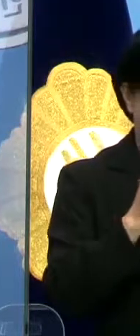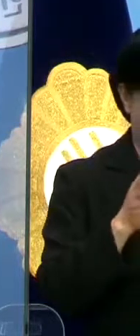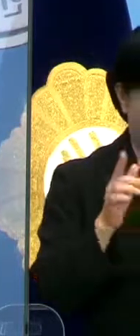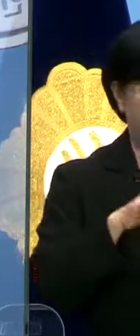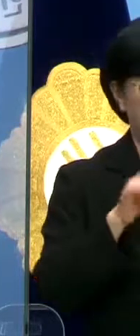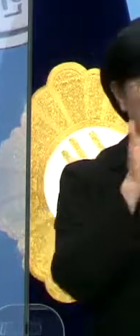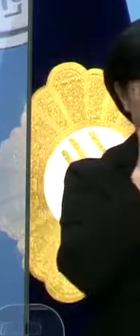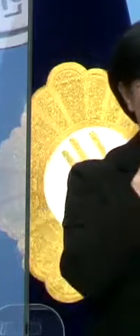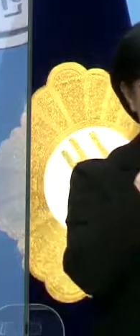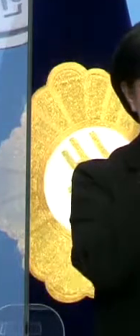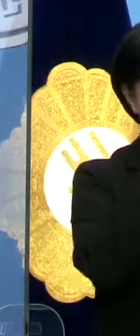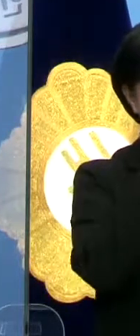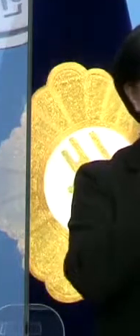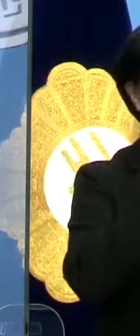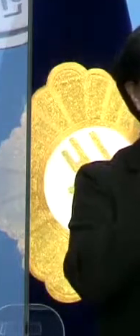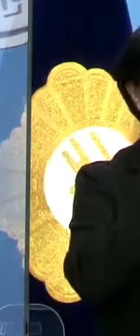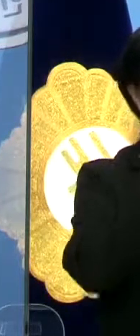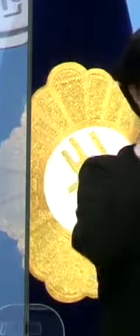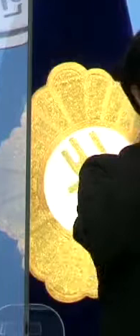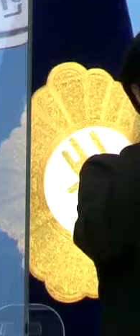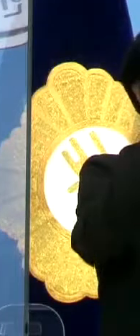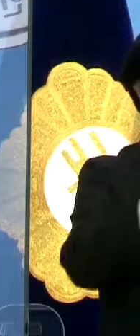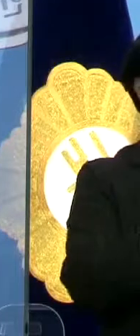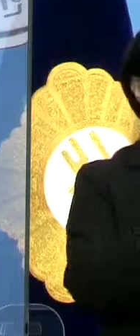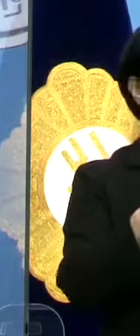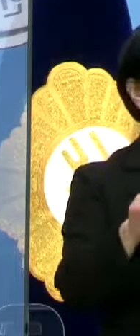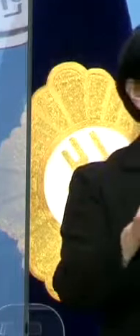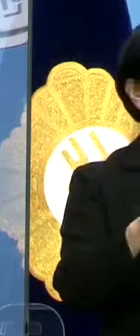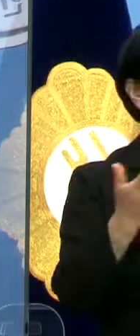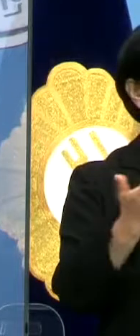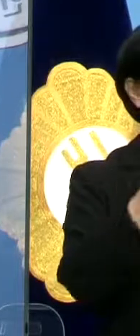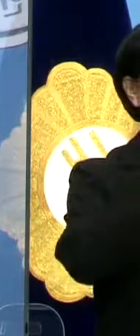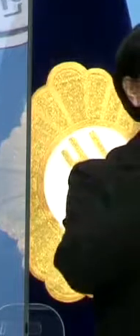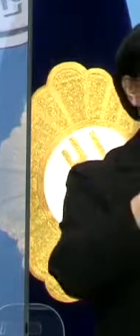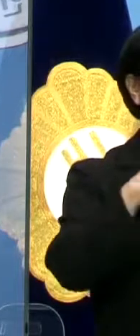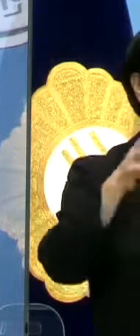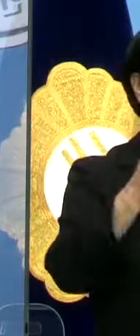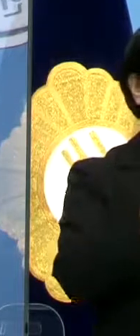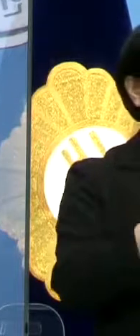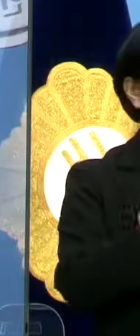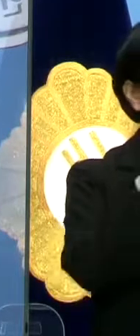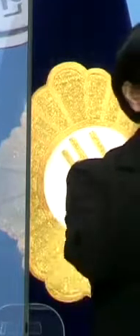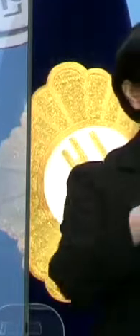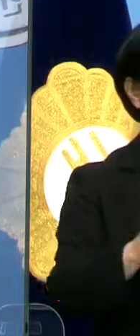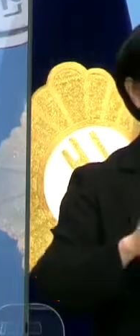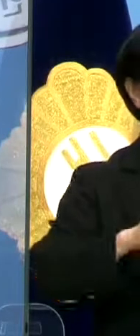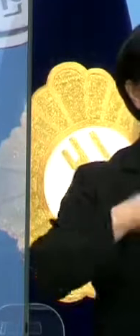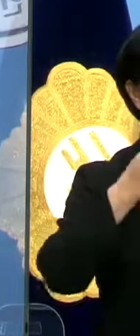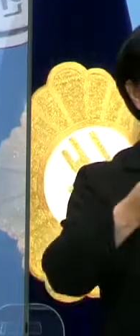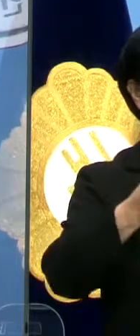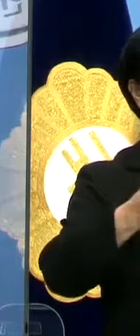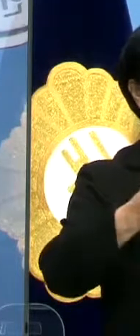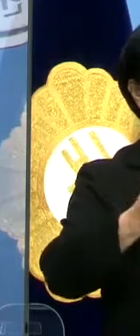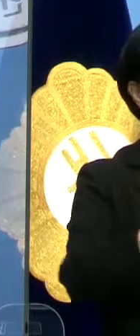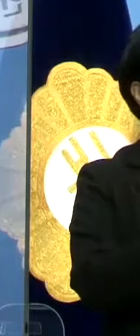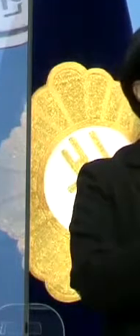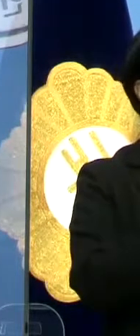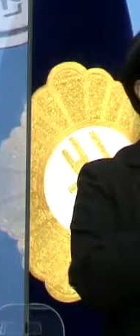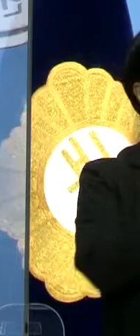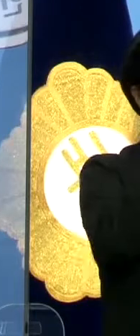도시입니다 이런 도시의 수장이 직 을 이용하여 투기 대열에 합류하는 매우 부도덕한 일을 벌이고